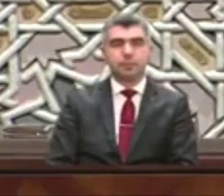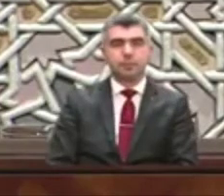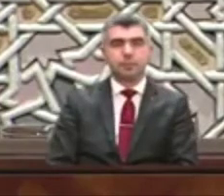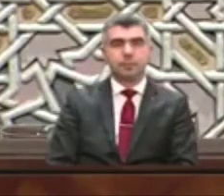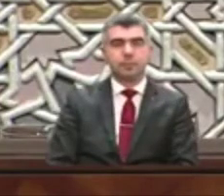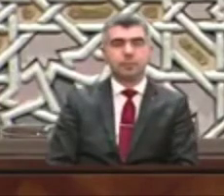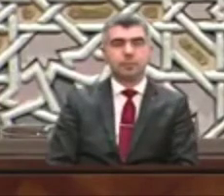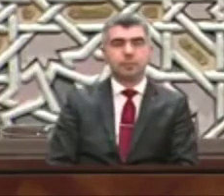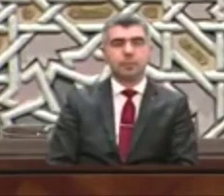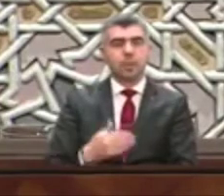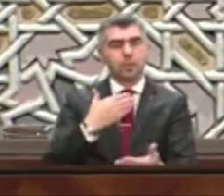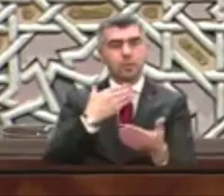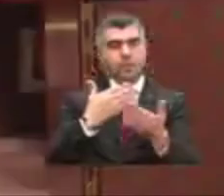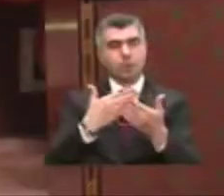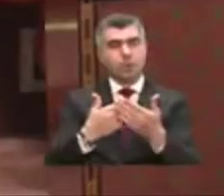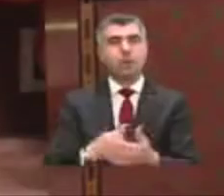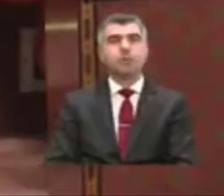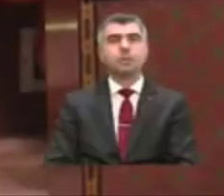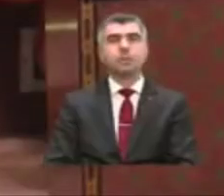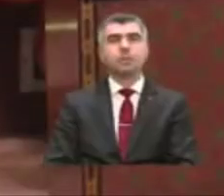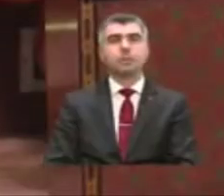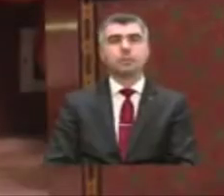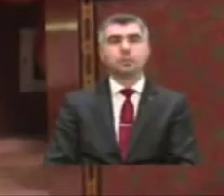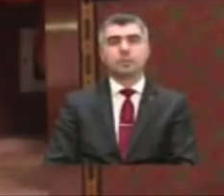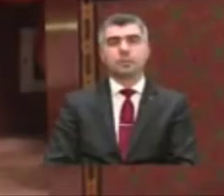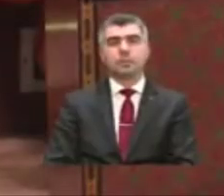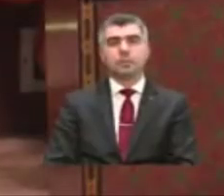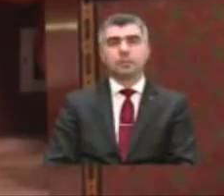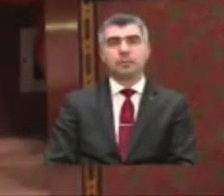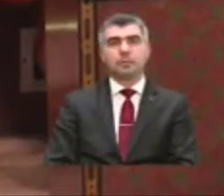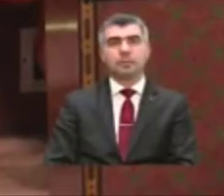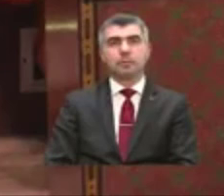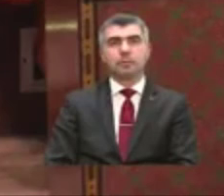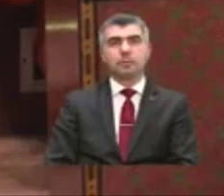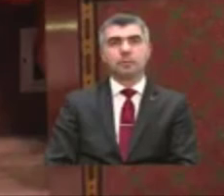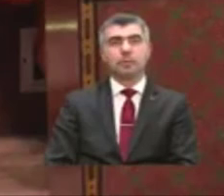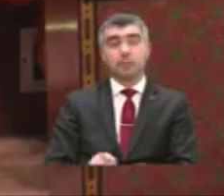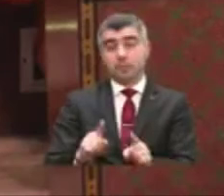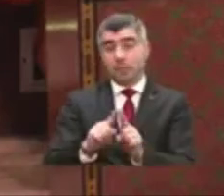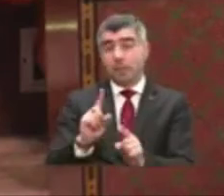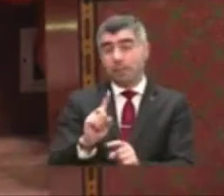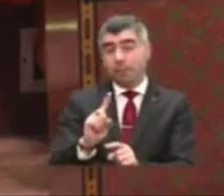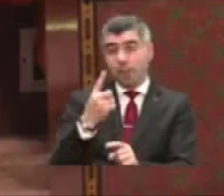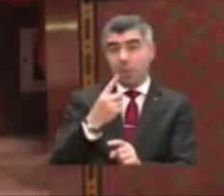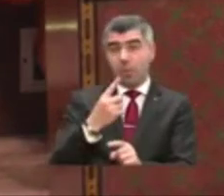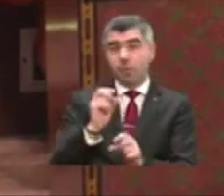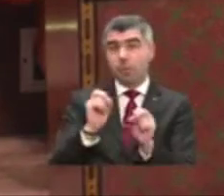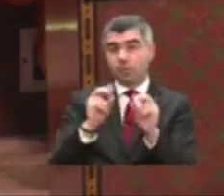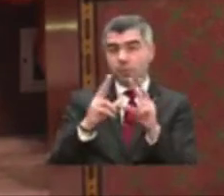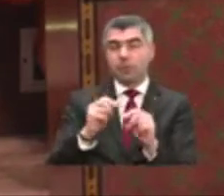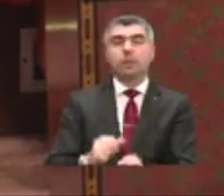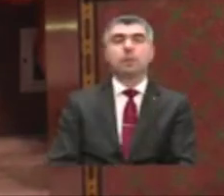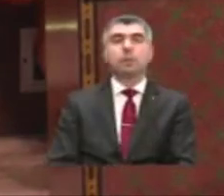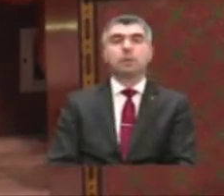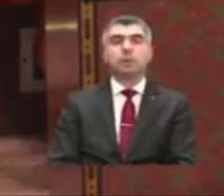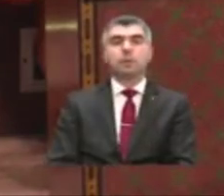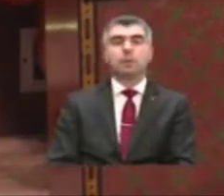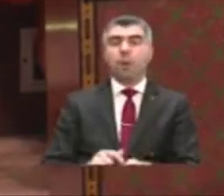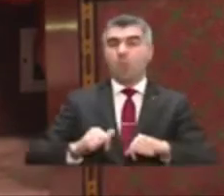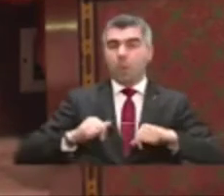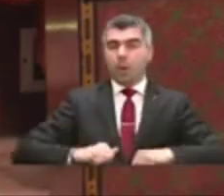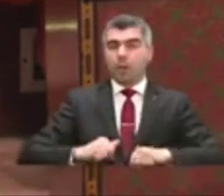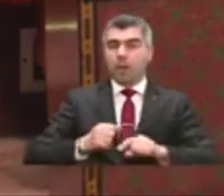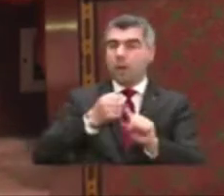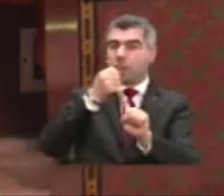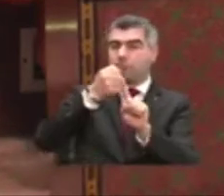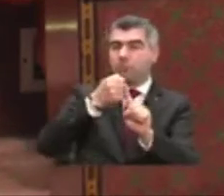شكرا سيد الرئيس. شكرا سيدة النائبة المحترمة. أنا أولا بغيت نأكد بأن الوزارة تشتغل